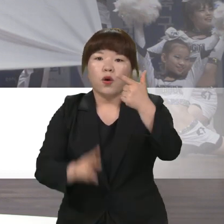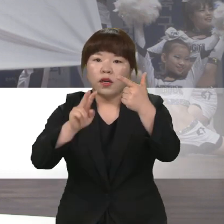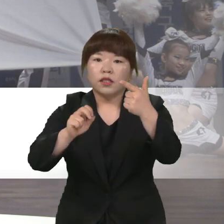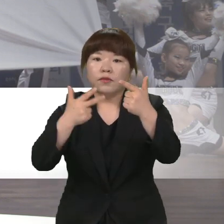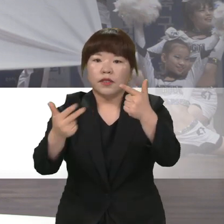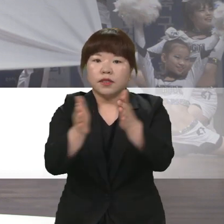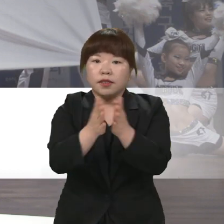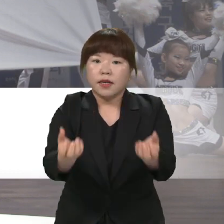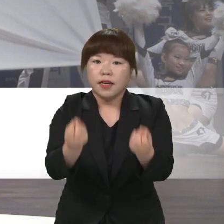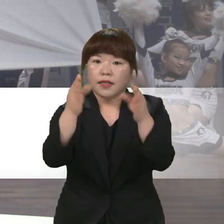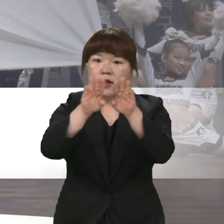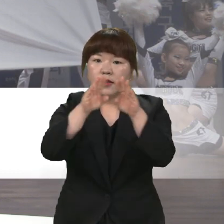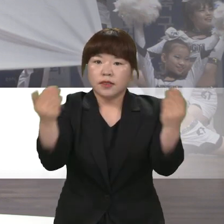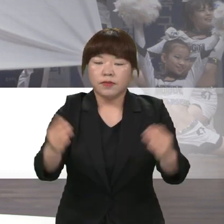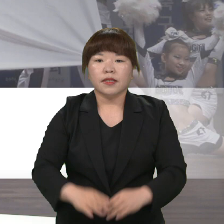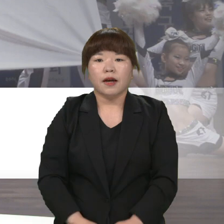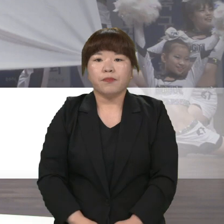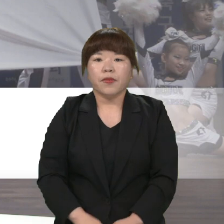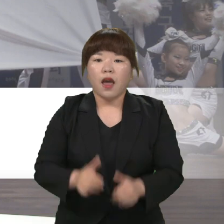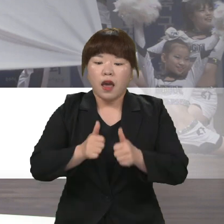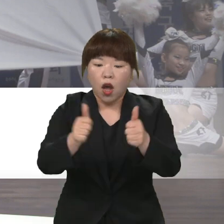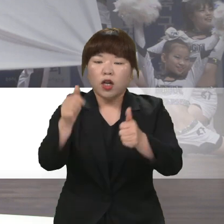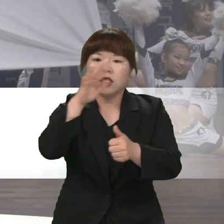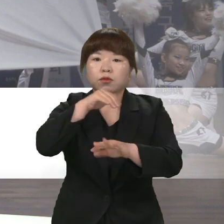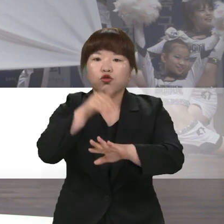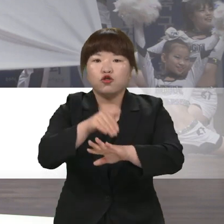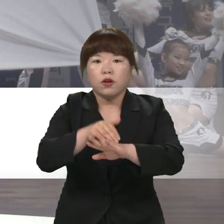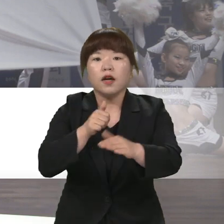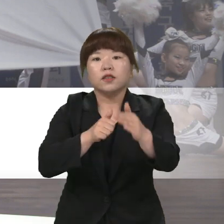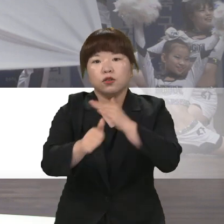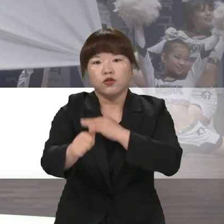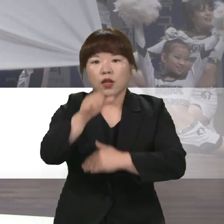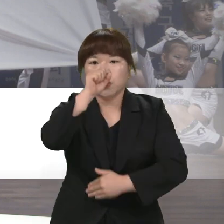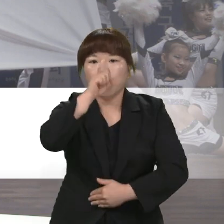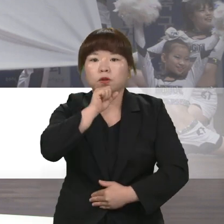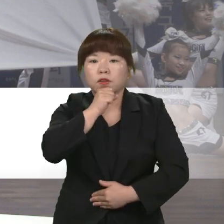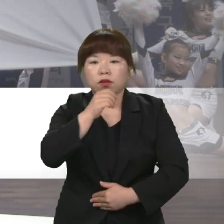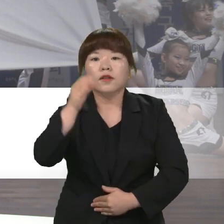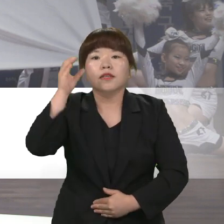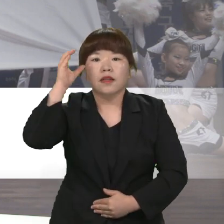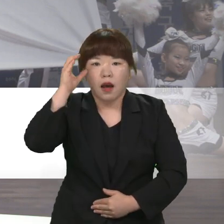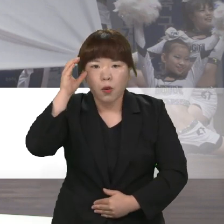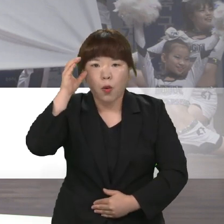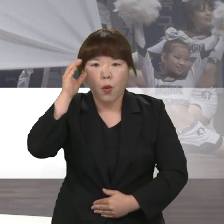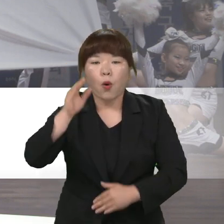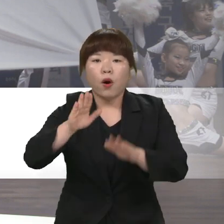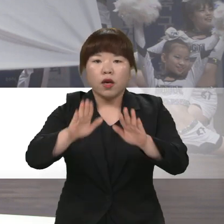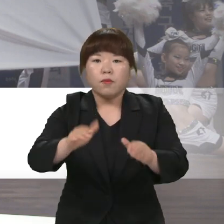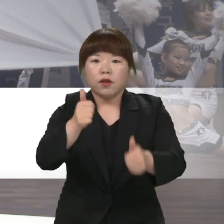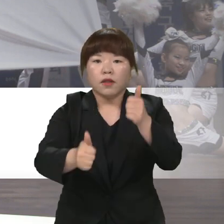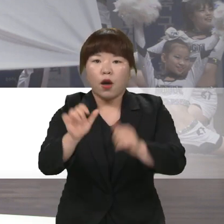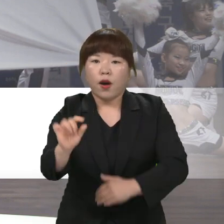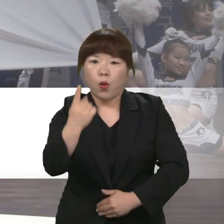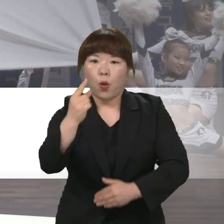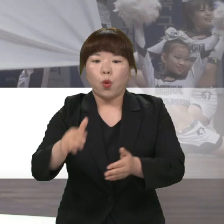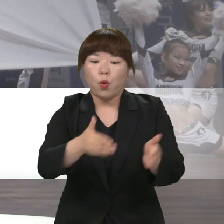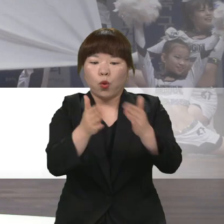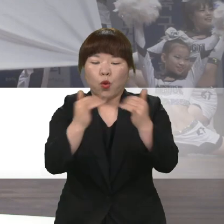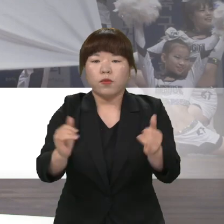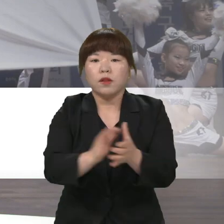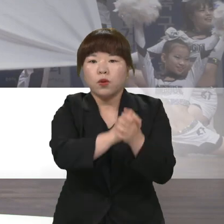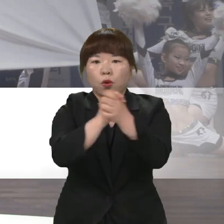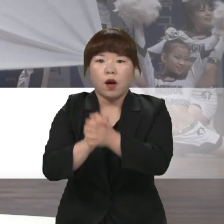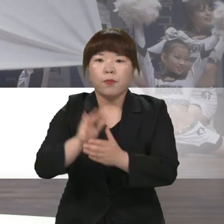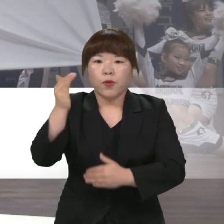출정식이 있었는데요 시는 열심히 훈련한 선수단의 좋은 성적을 기대하는 한편 이번 대회 가 도민 화합의 장이 되기를